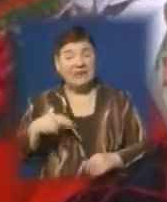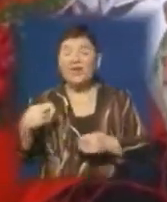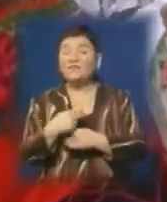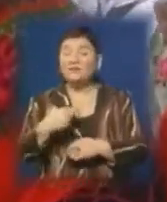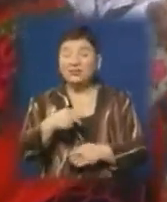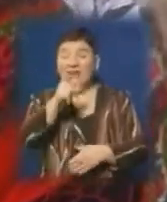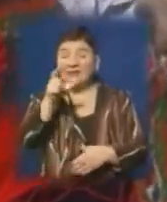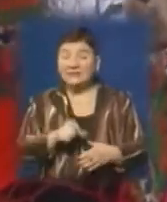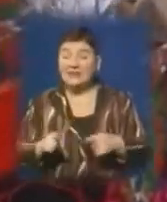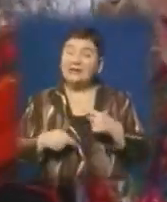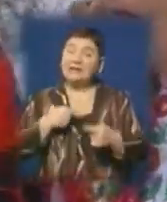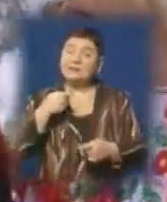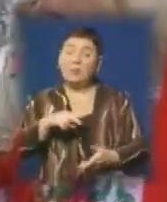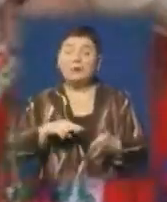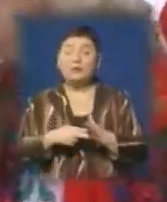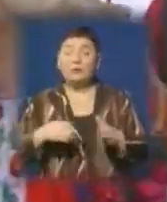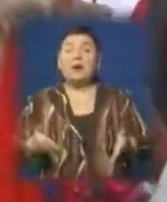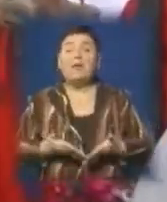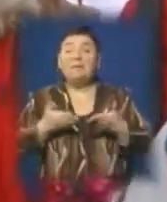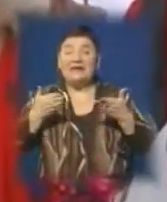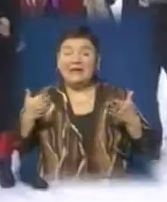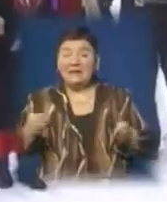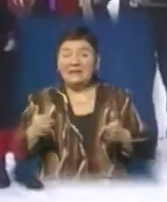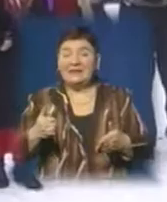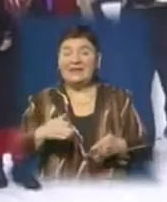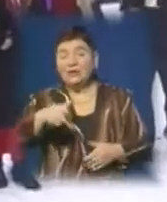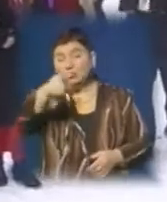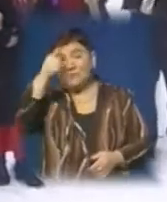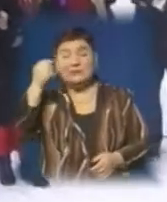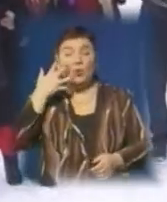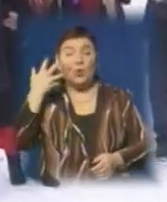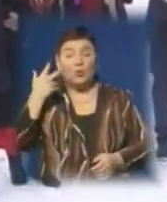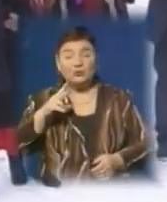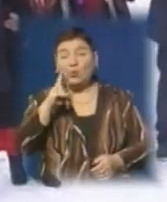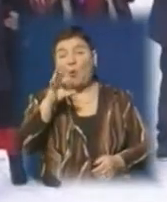тексти. Наступного року колядники планують підняти планку і опанувати словацьку та угорську коляду.